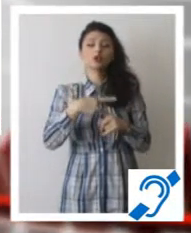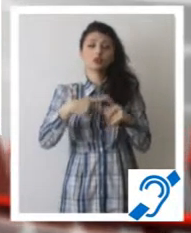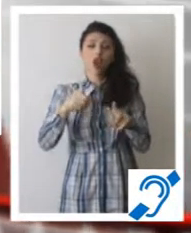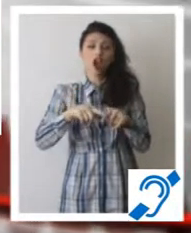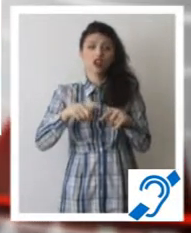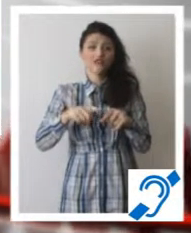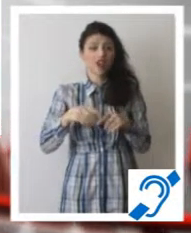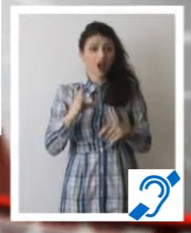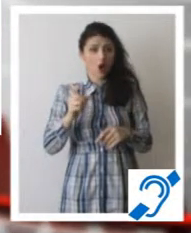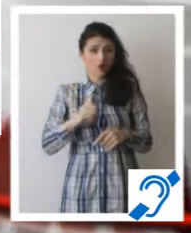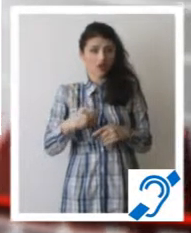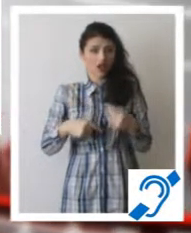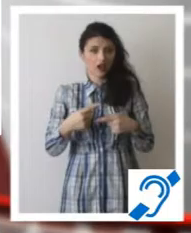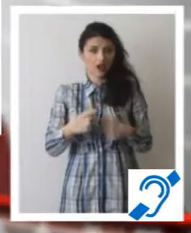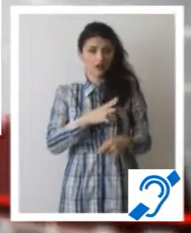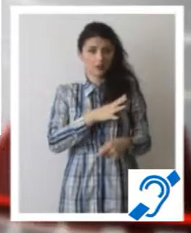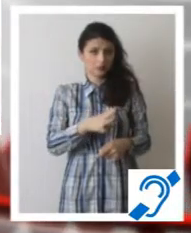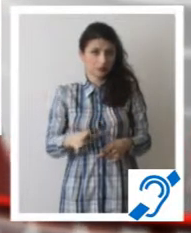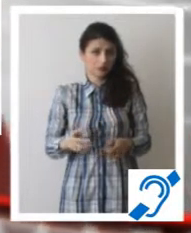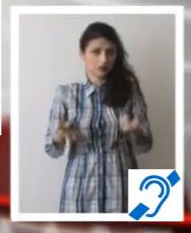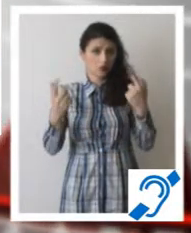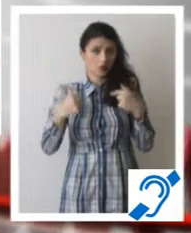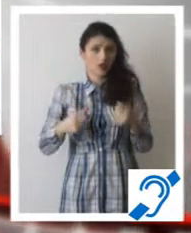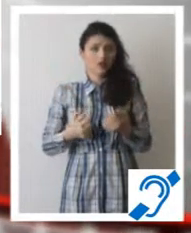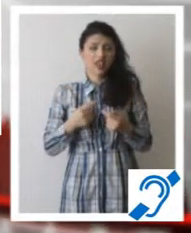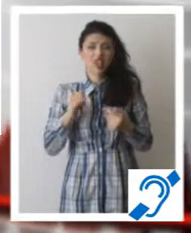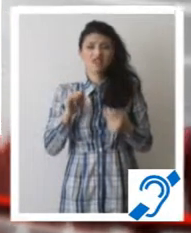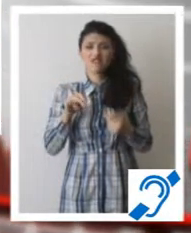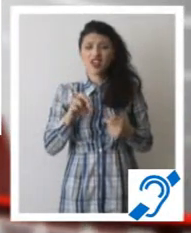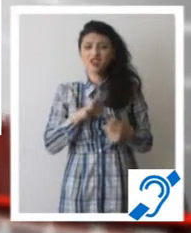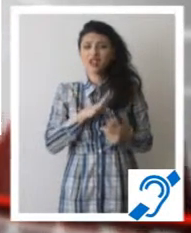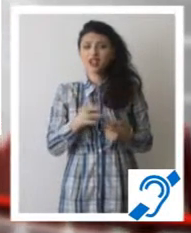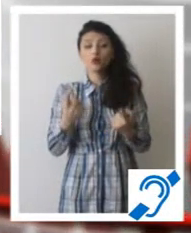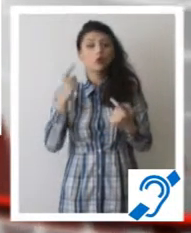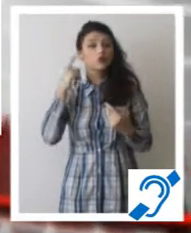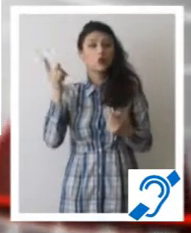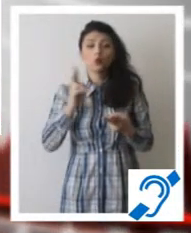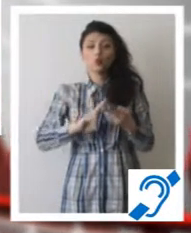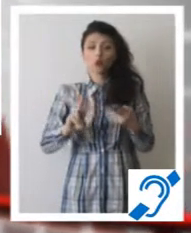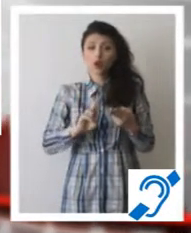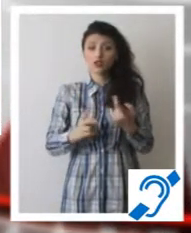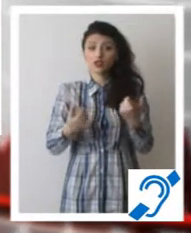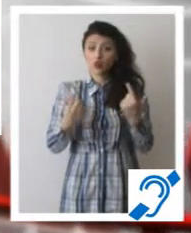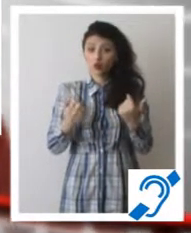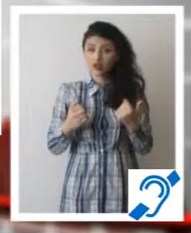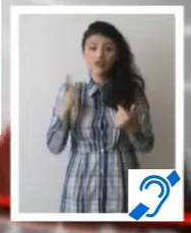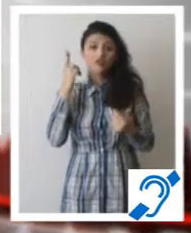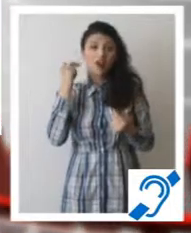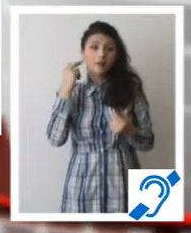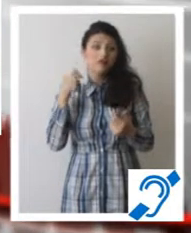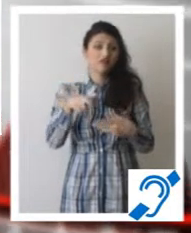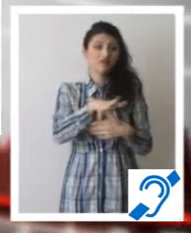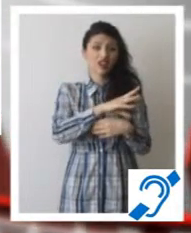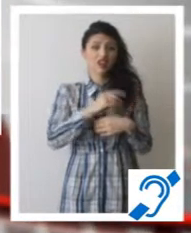aceeași cauză, sindrom hemolitic uremic cauzat de o bacterie a cărei sursă încă nu se cunoaște. Familia fetiței